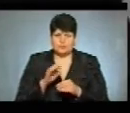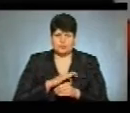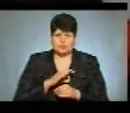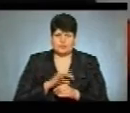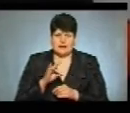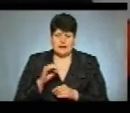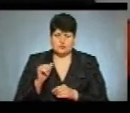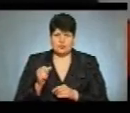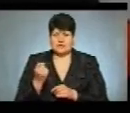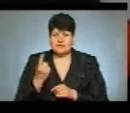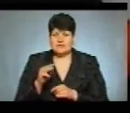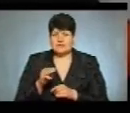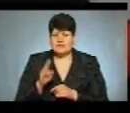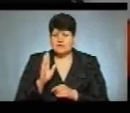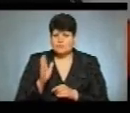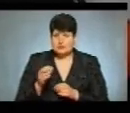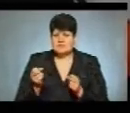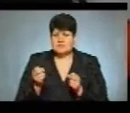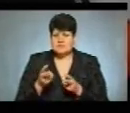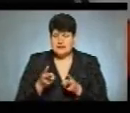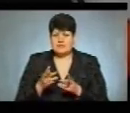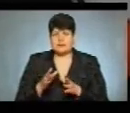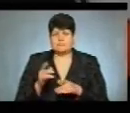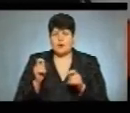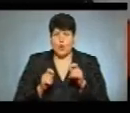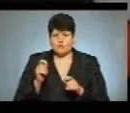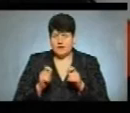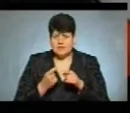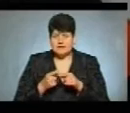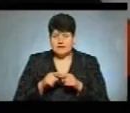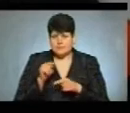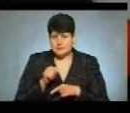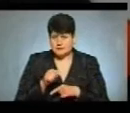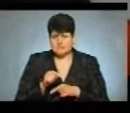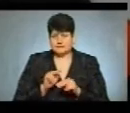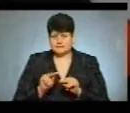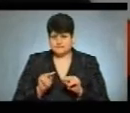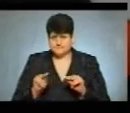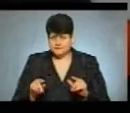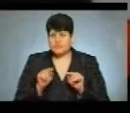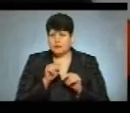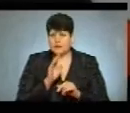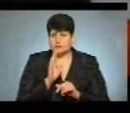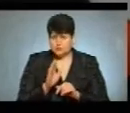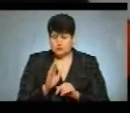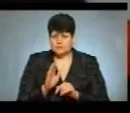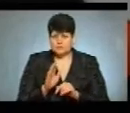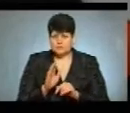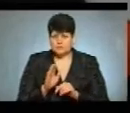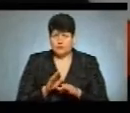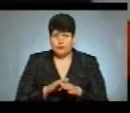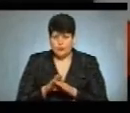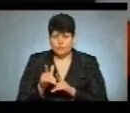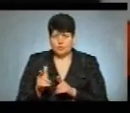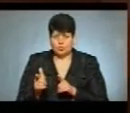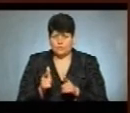ресурсів. 11 травня відбудеться спеціальна підготовча конференція для цих амбасадорів. Вони будуть, ми повністю їх будемо